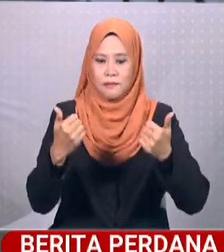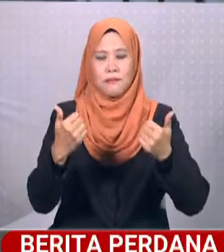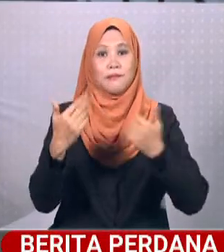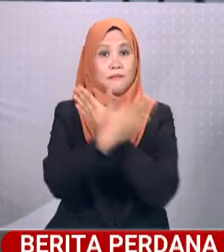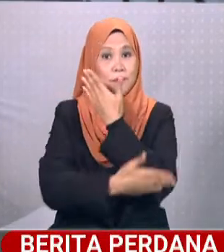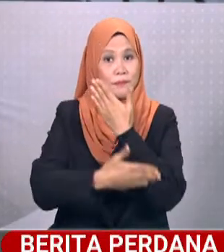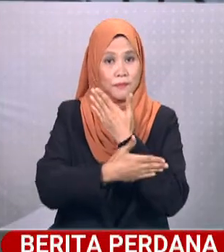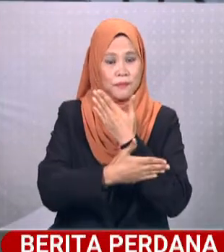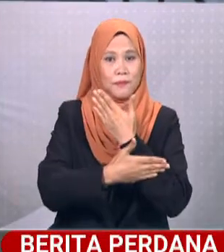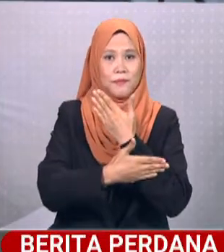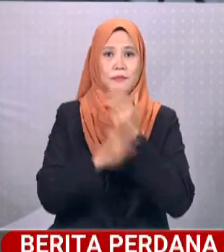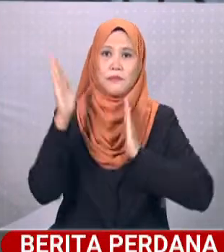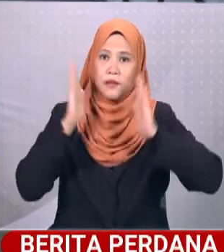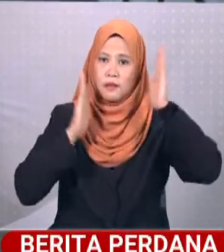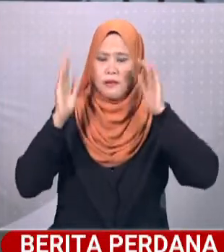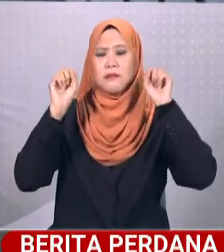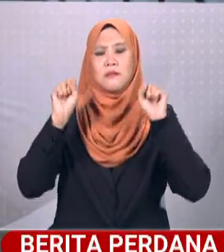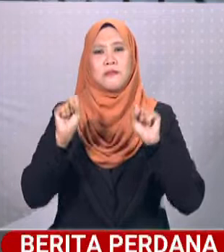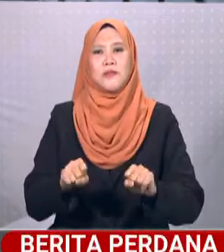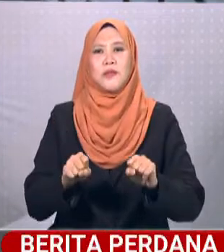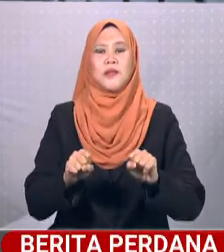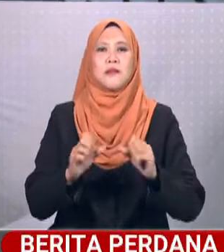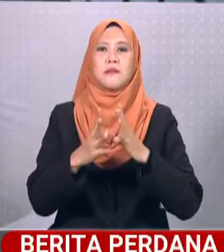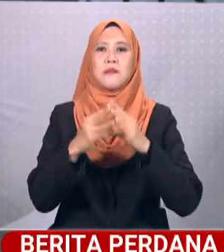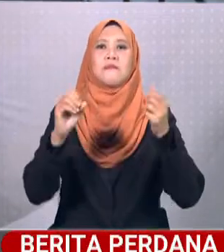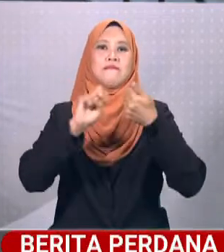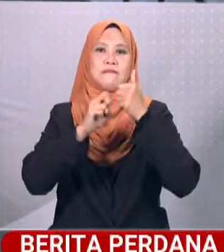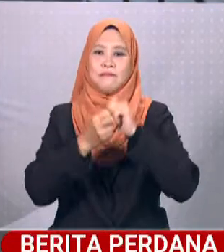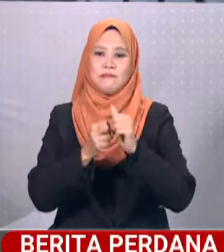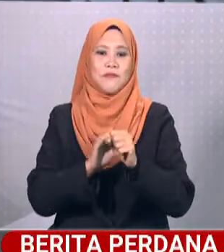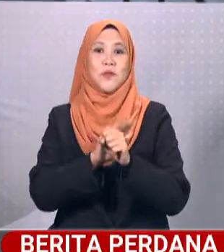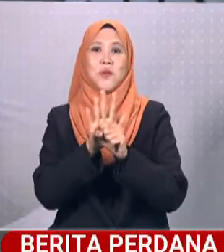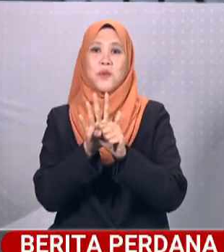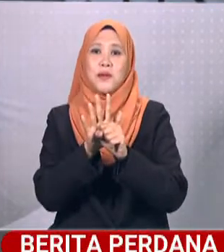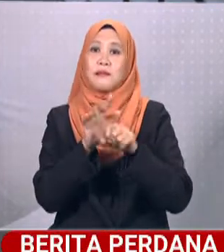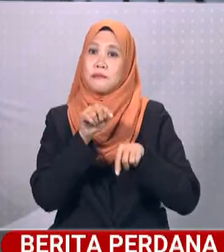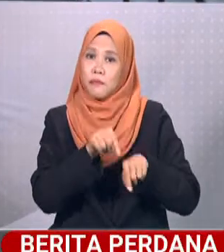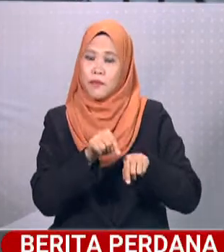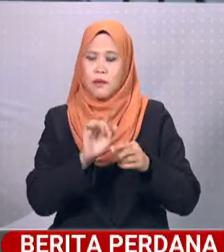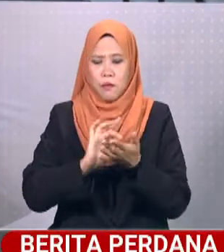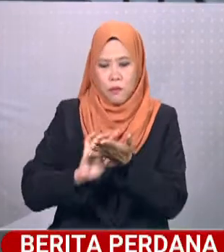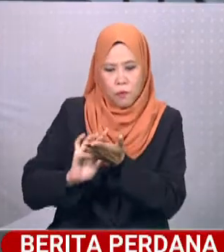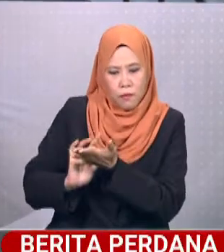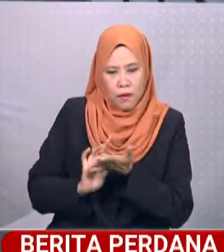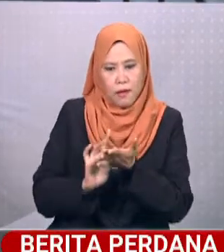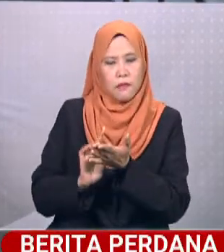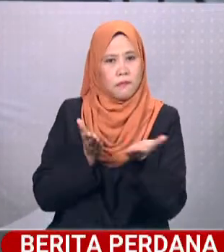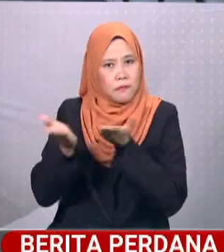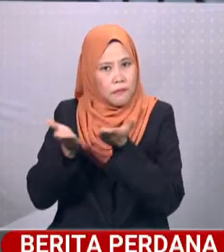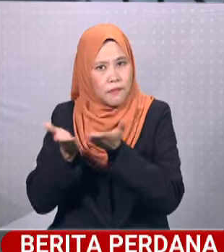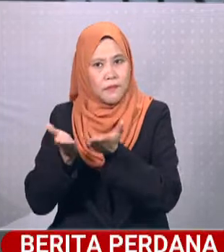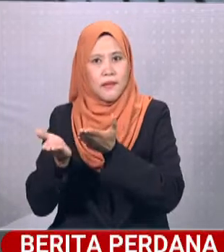kita mampu untuk menangani wabak COVID ini dari segi ubat-ubatan dan juga